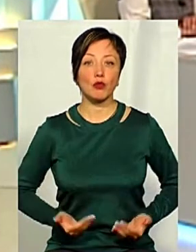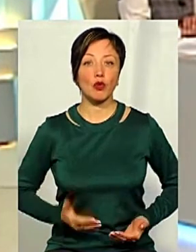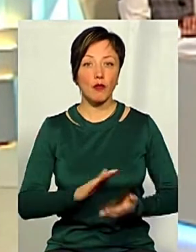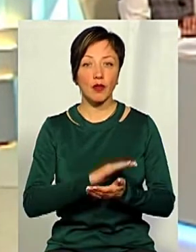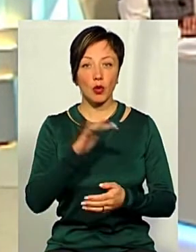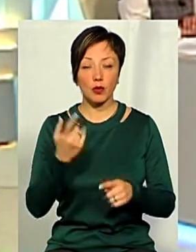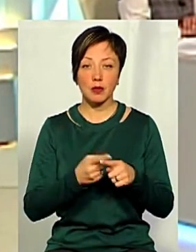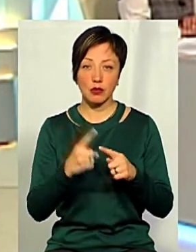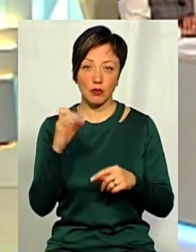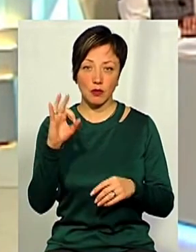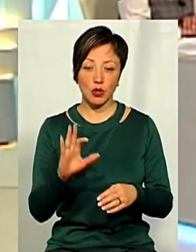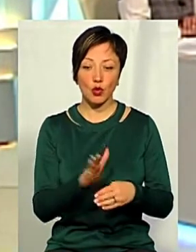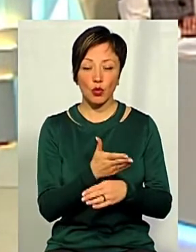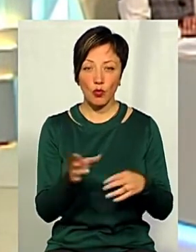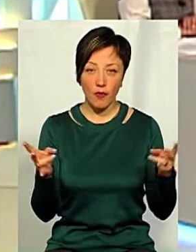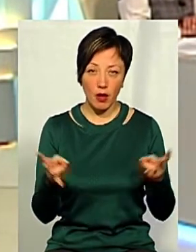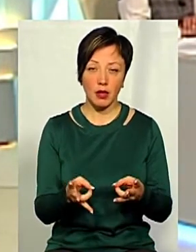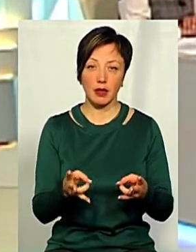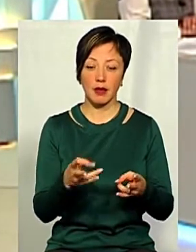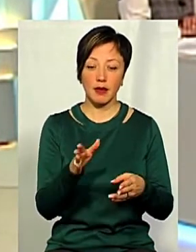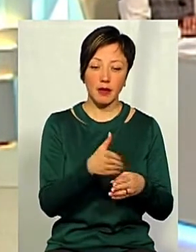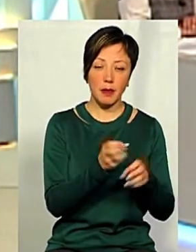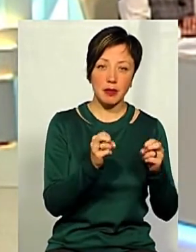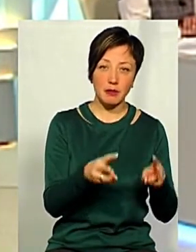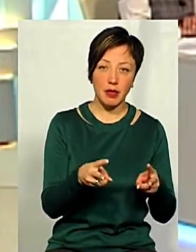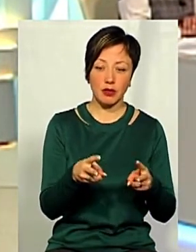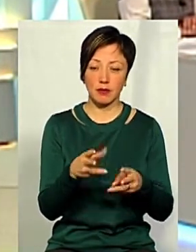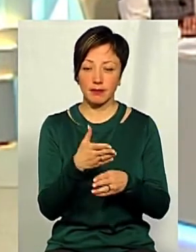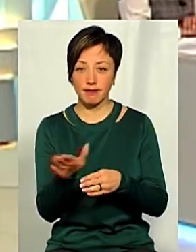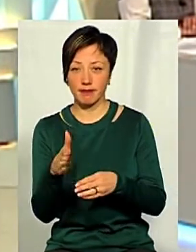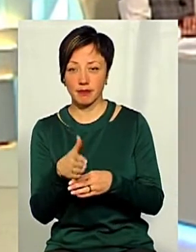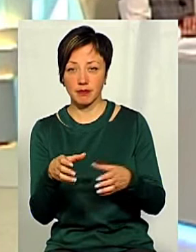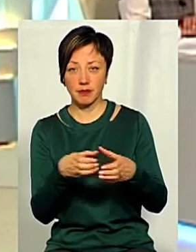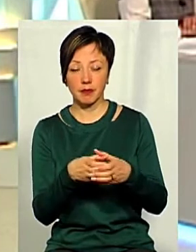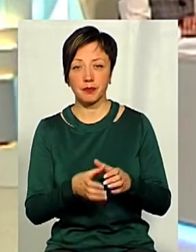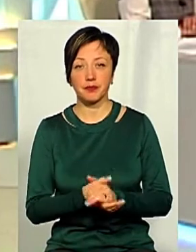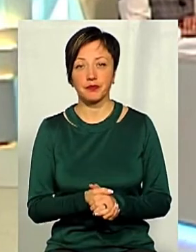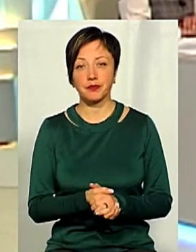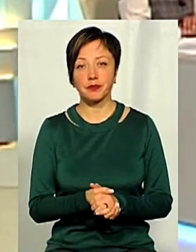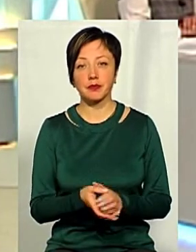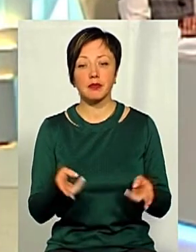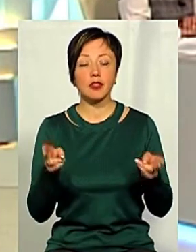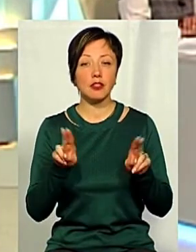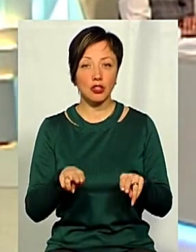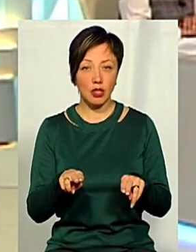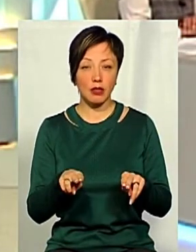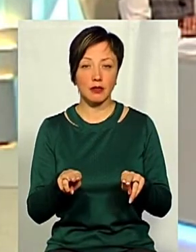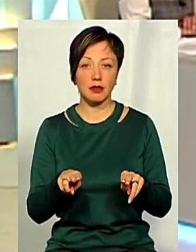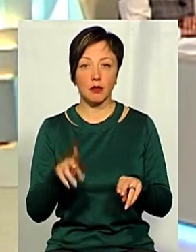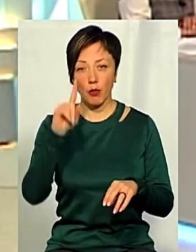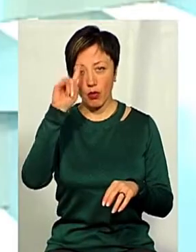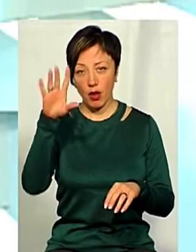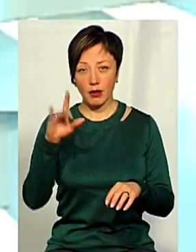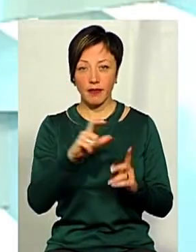– це однозначно сортувати, відділяти небезпечні відходи. Ну і залишається досить таким